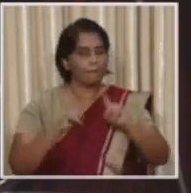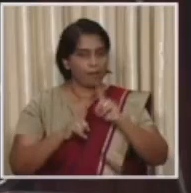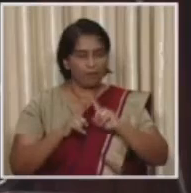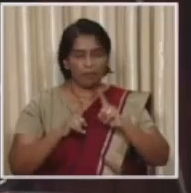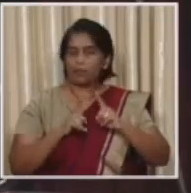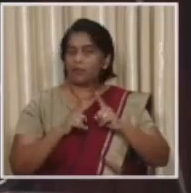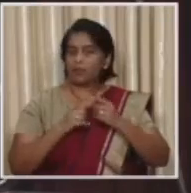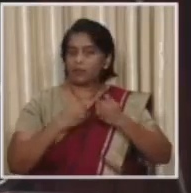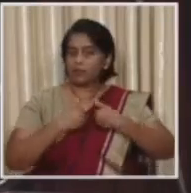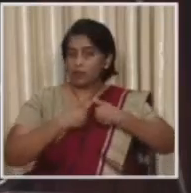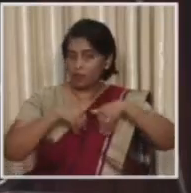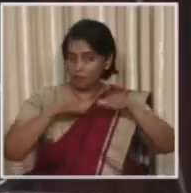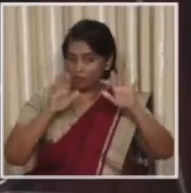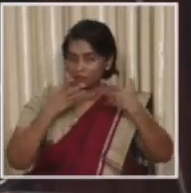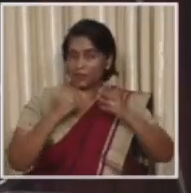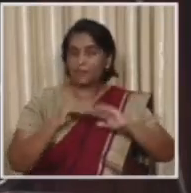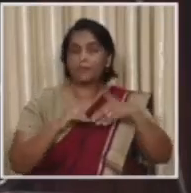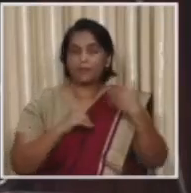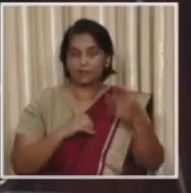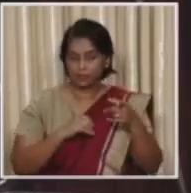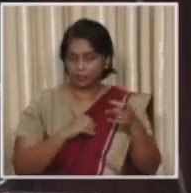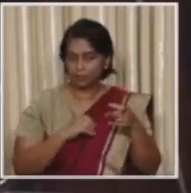විසුරා හැරීමෙන් පසු